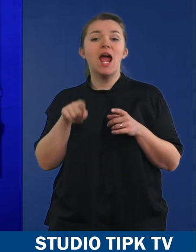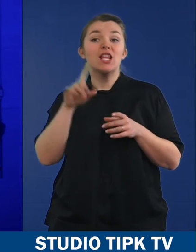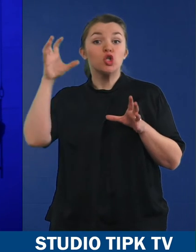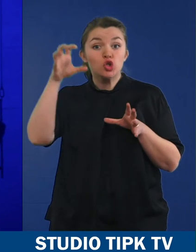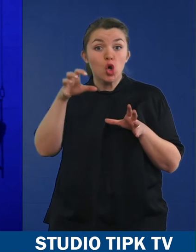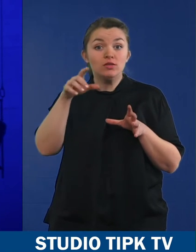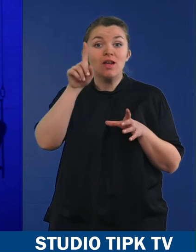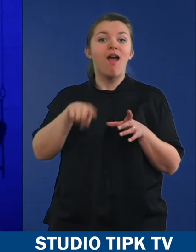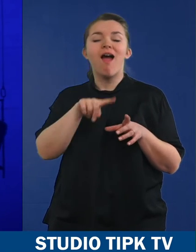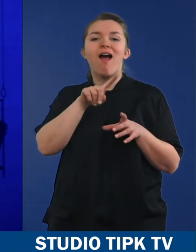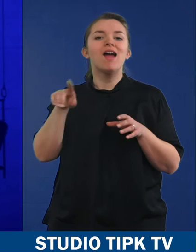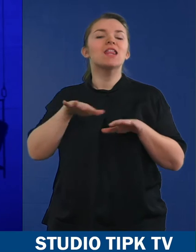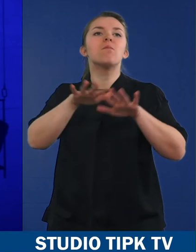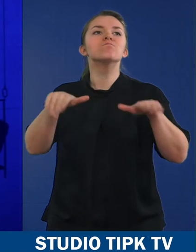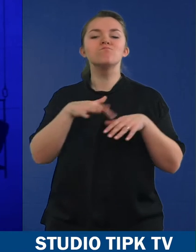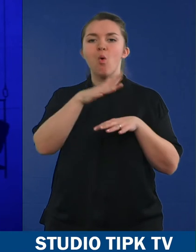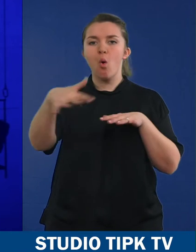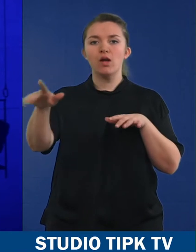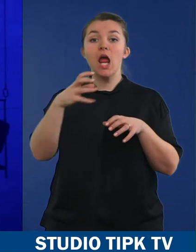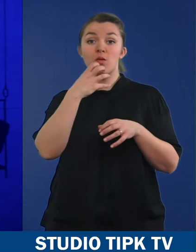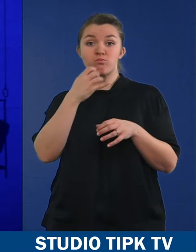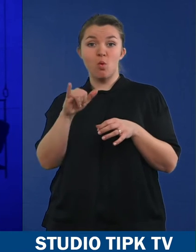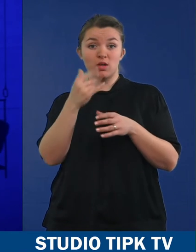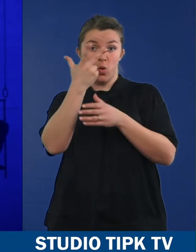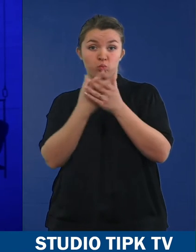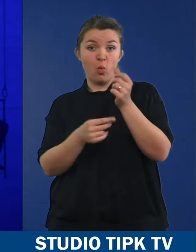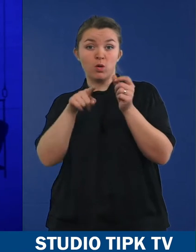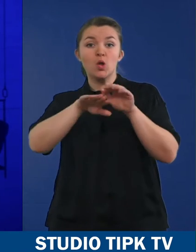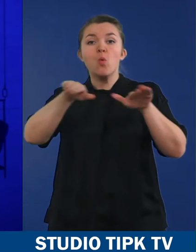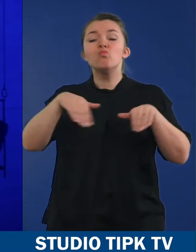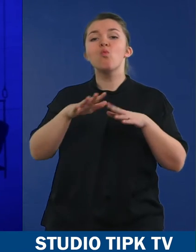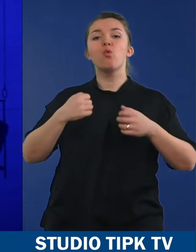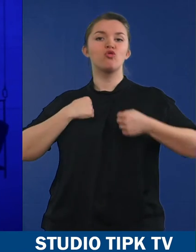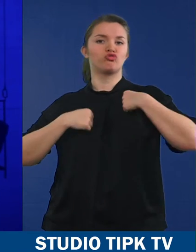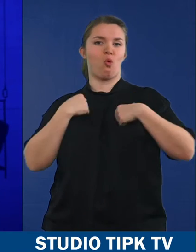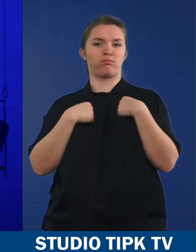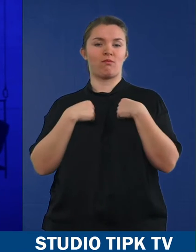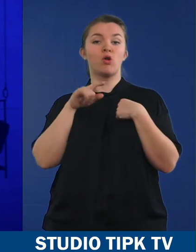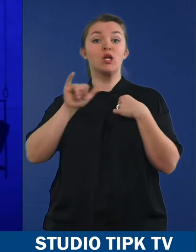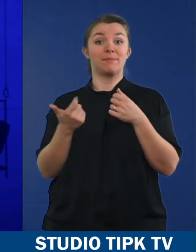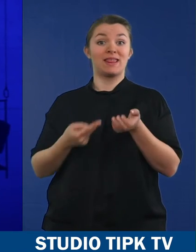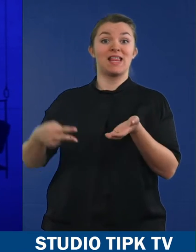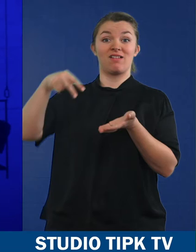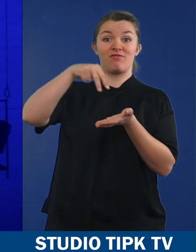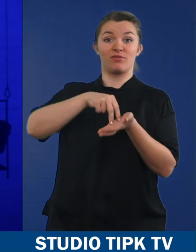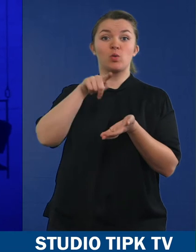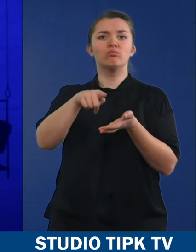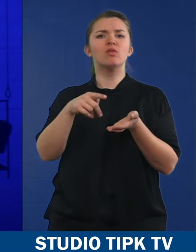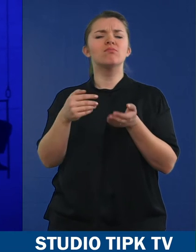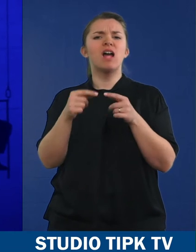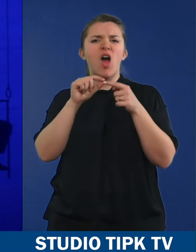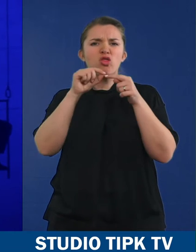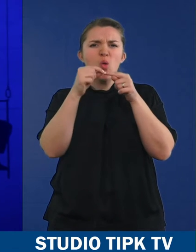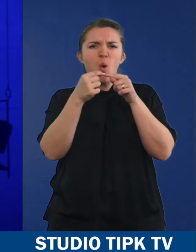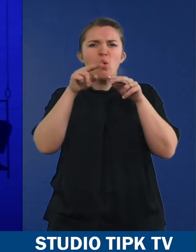In morje. In Bog se je potopil, da se v morju skoplje. In ko se je spet dvignil, mu